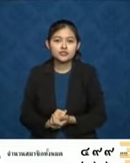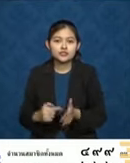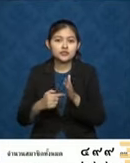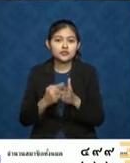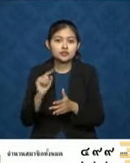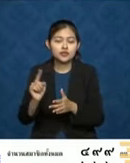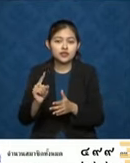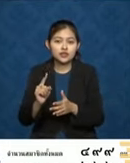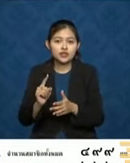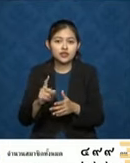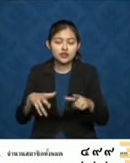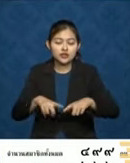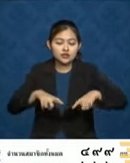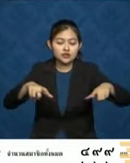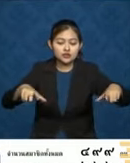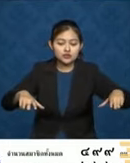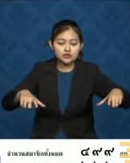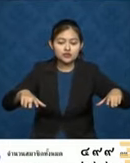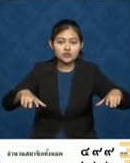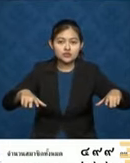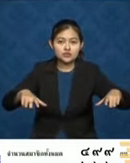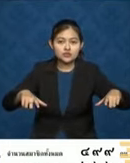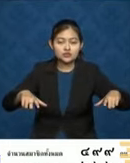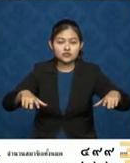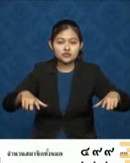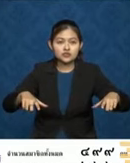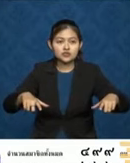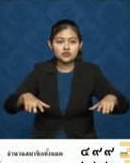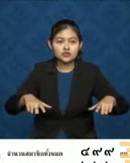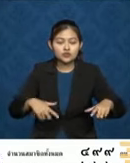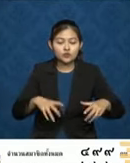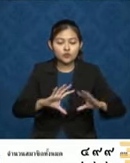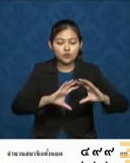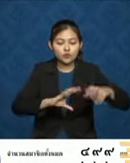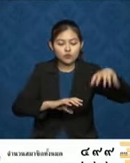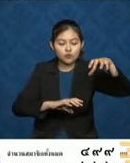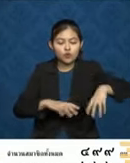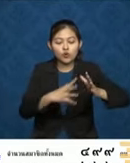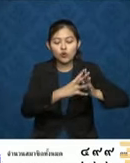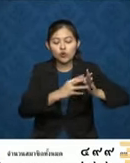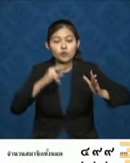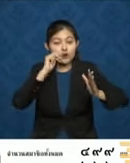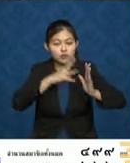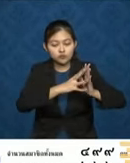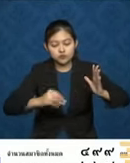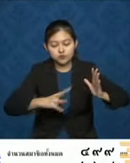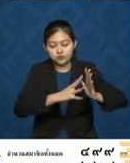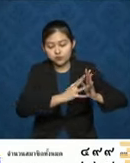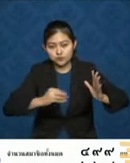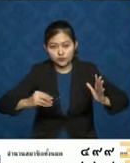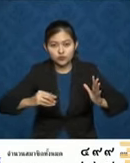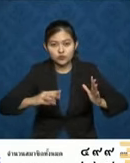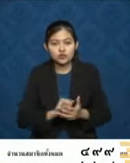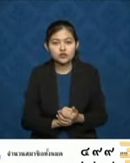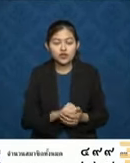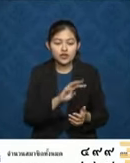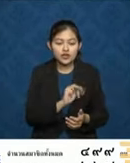กับบริเวณเ่อสถานีสูบน้ำนะครับที่อำเภอชนบทระบบสูบน้ำสาย